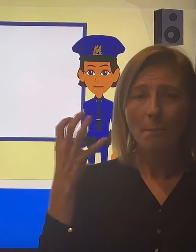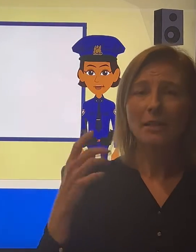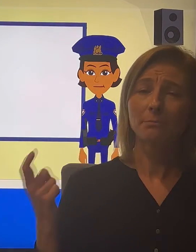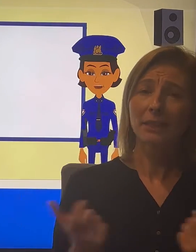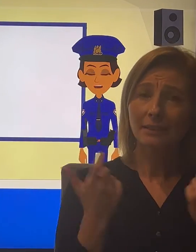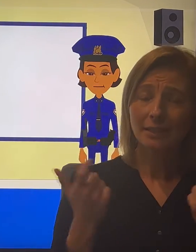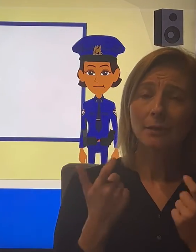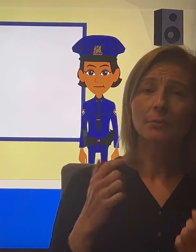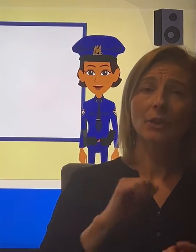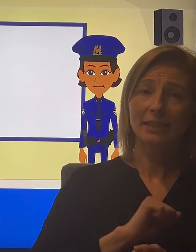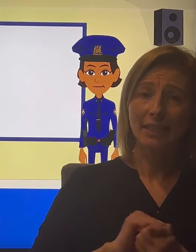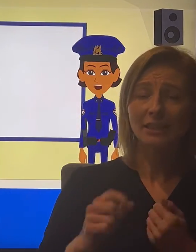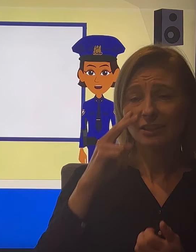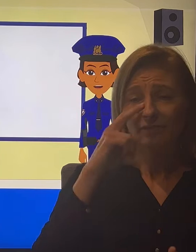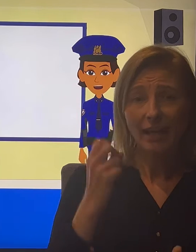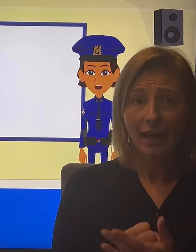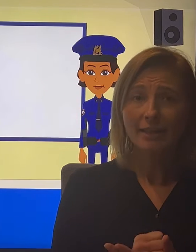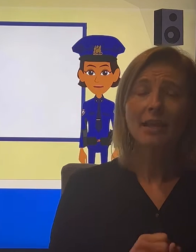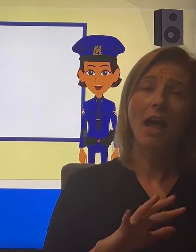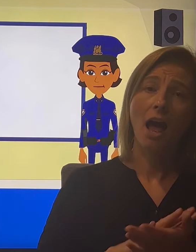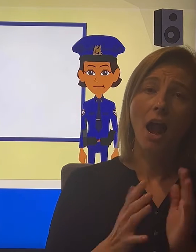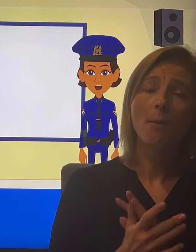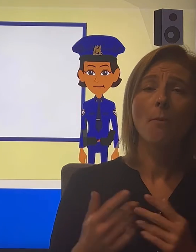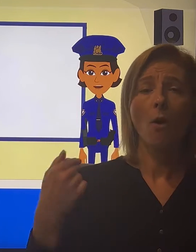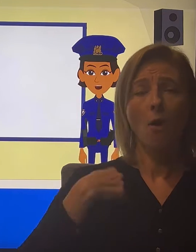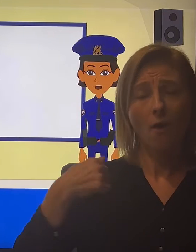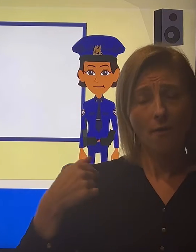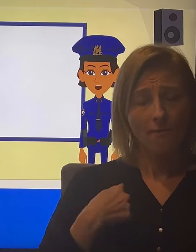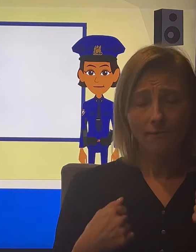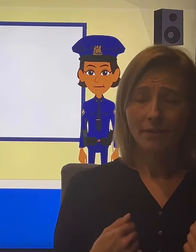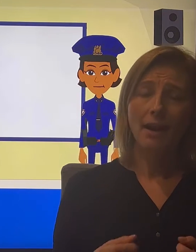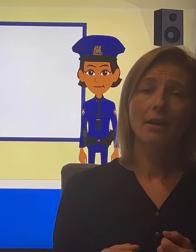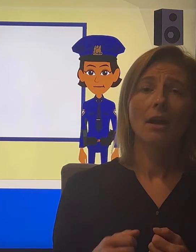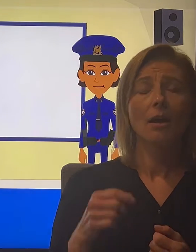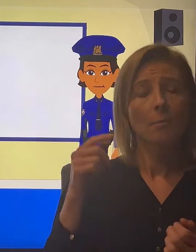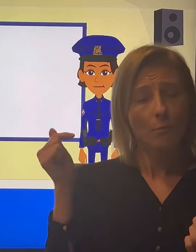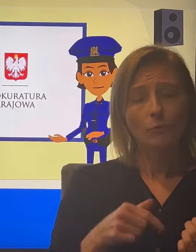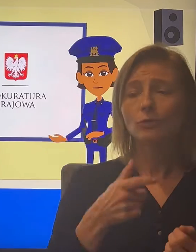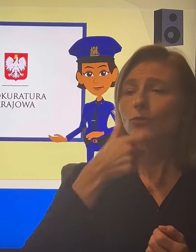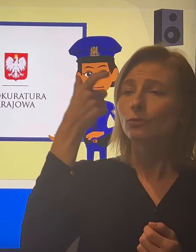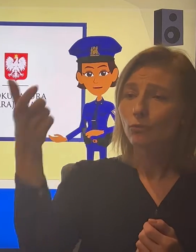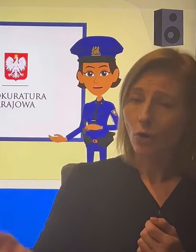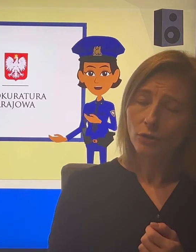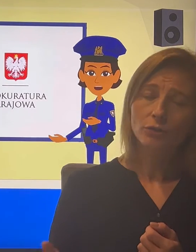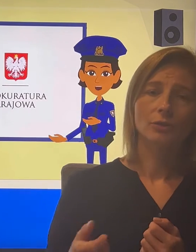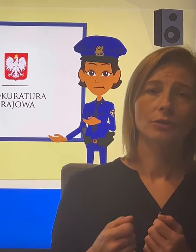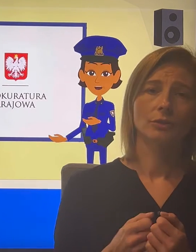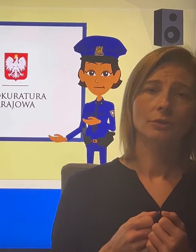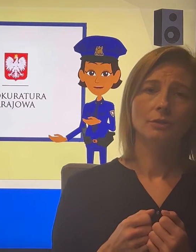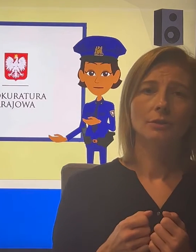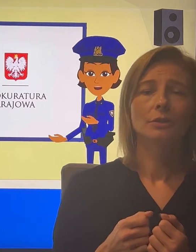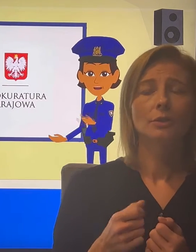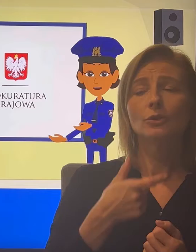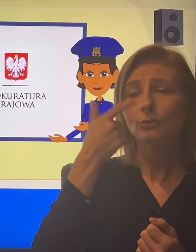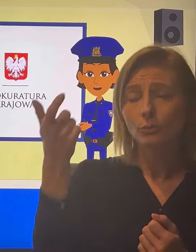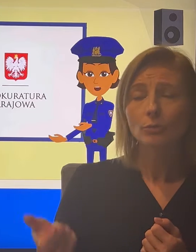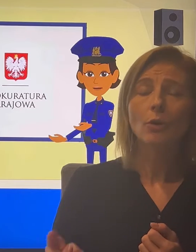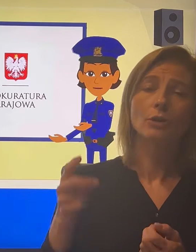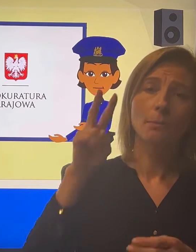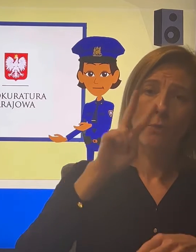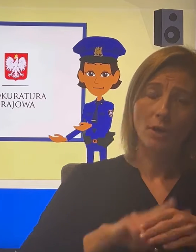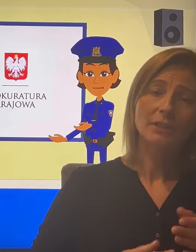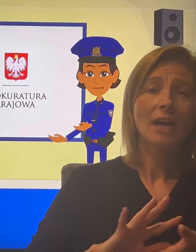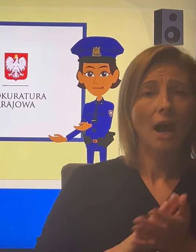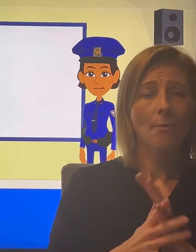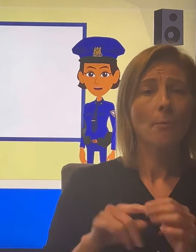jest jego świadkiem lub ofiarą, powinien to zgłosić do odpowiednich służb. Zgłoś takie zdarzenie na policji albo w